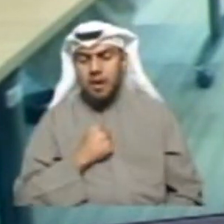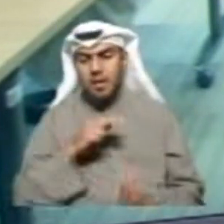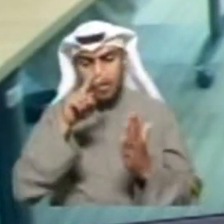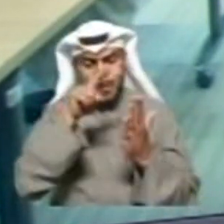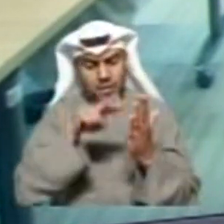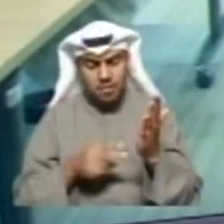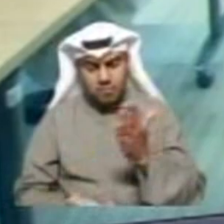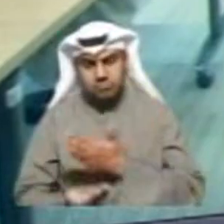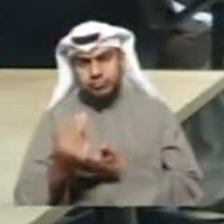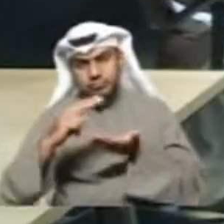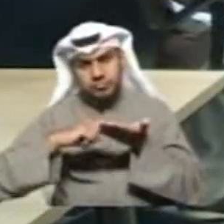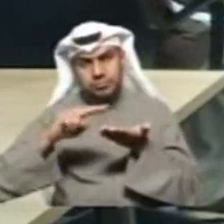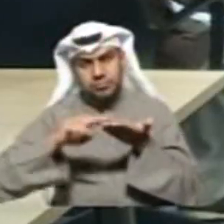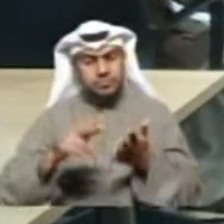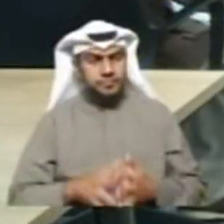التقرير التالي.